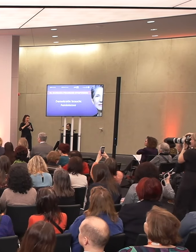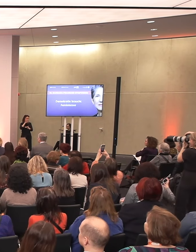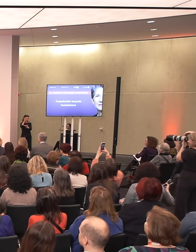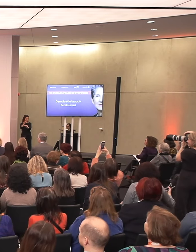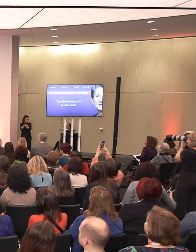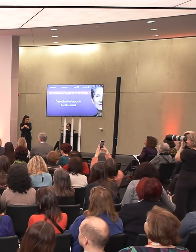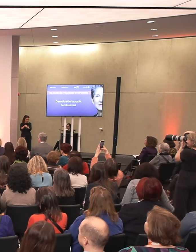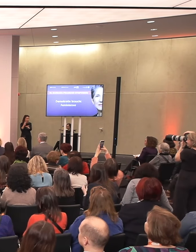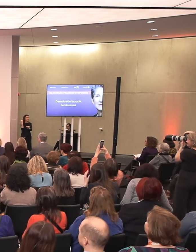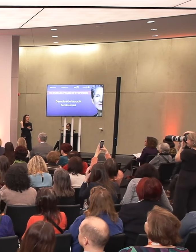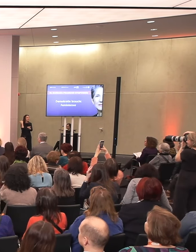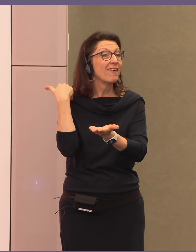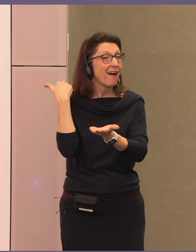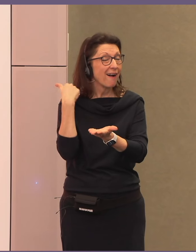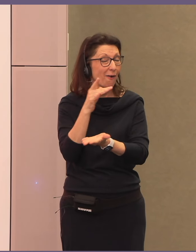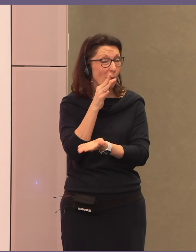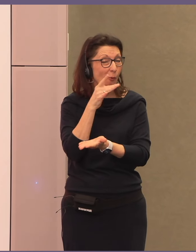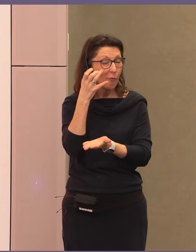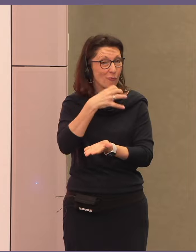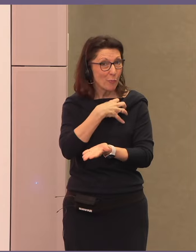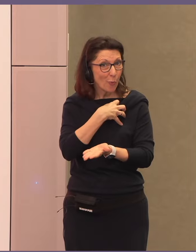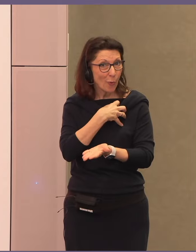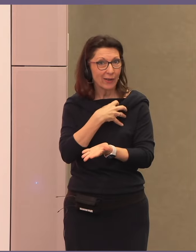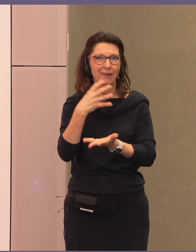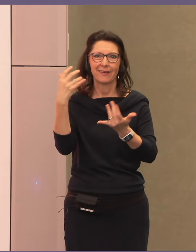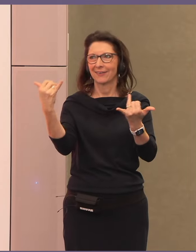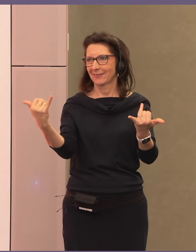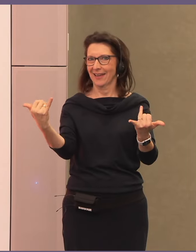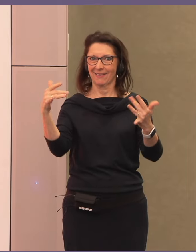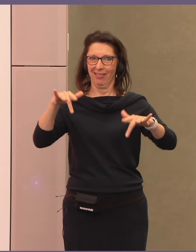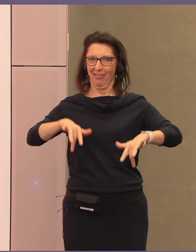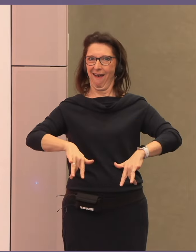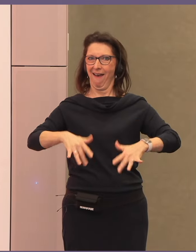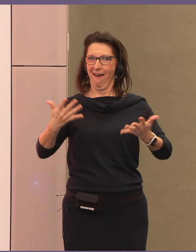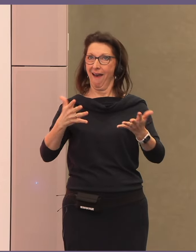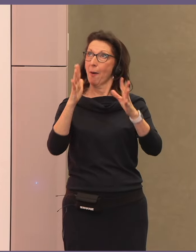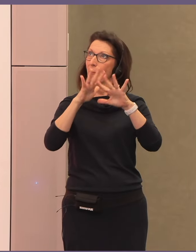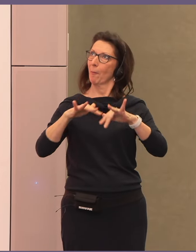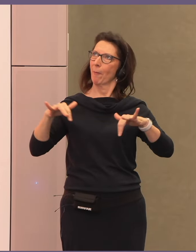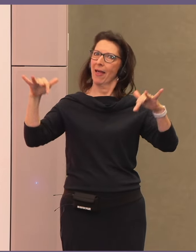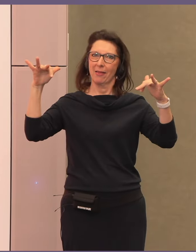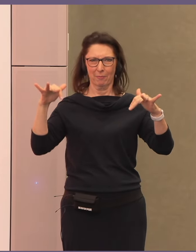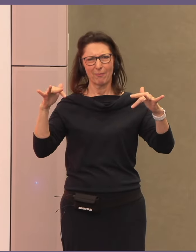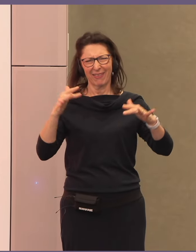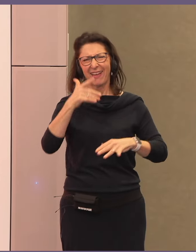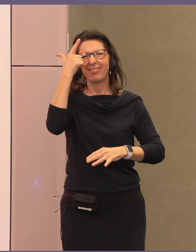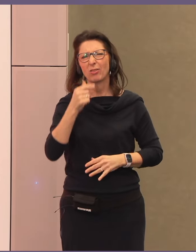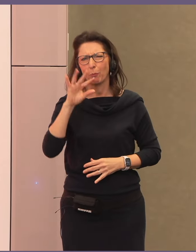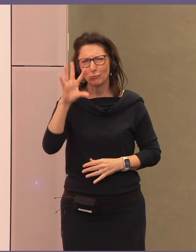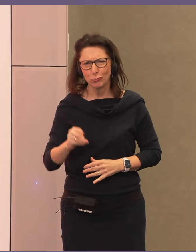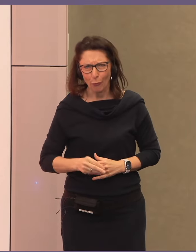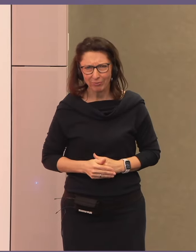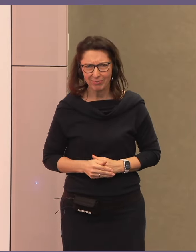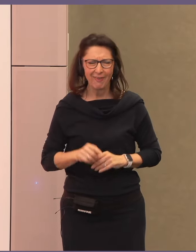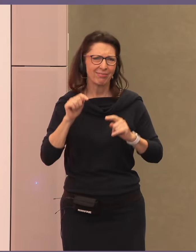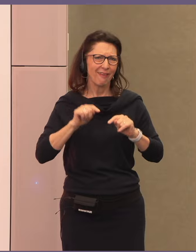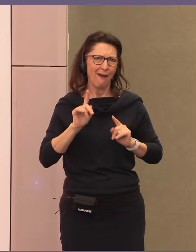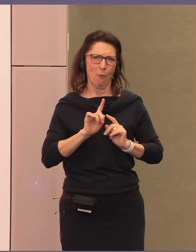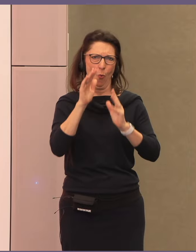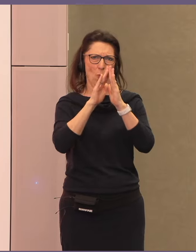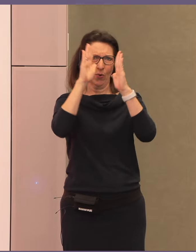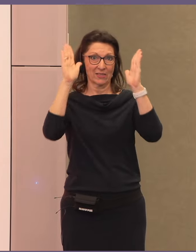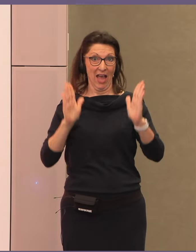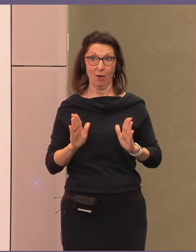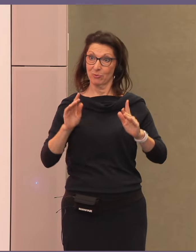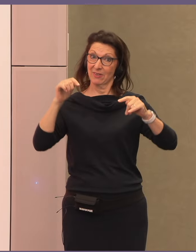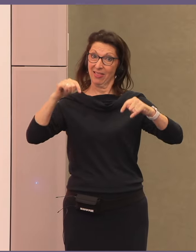Parlaments in der Hofburg ist es doppelt schön hier wieder im Hohen Haus am Ring mit dem Barbara